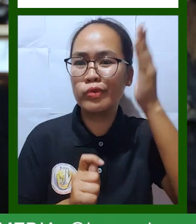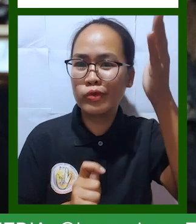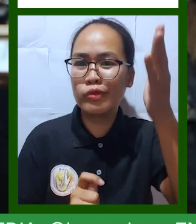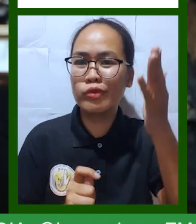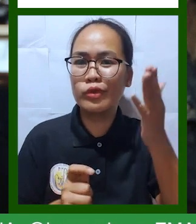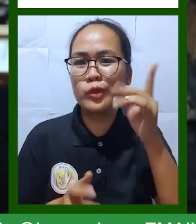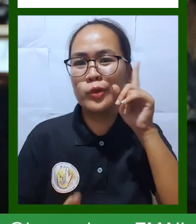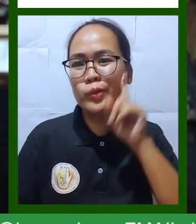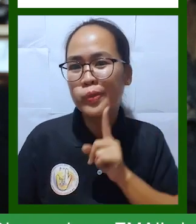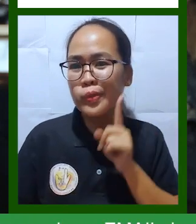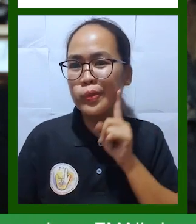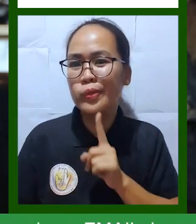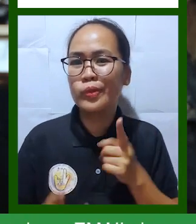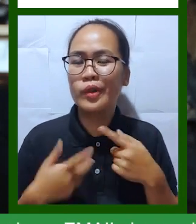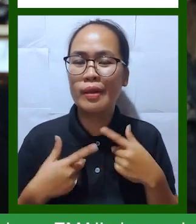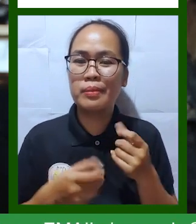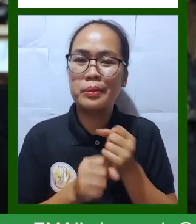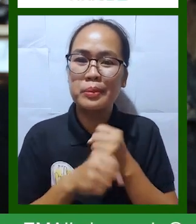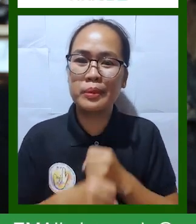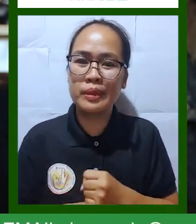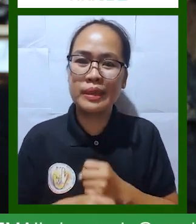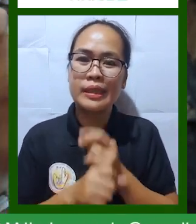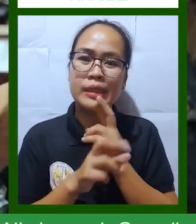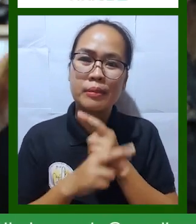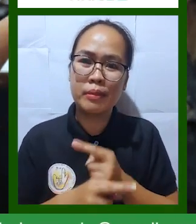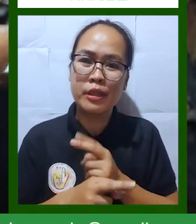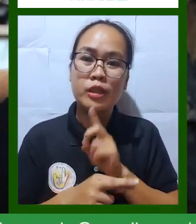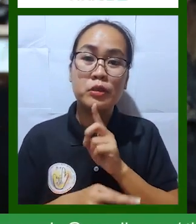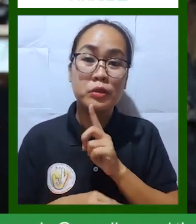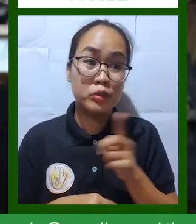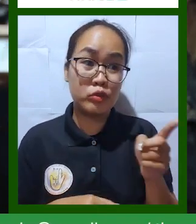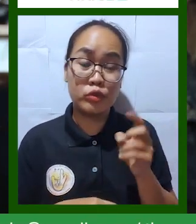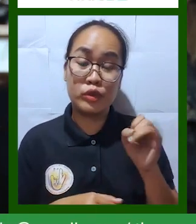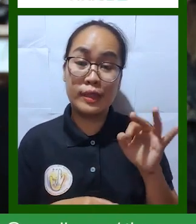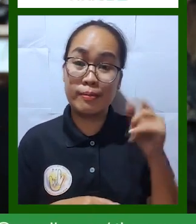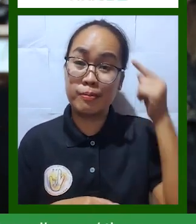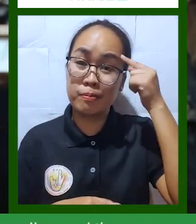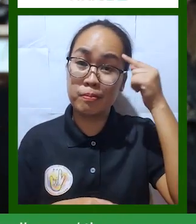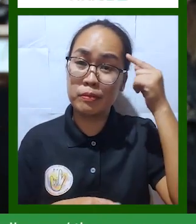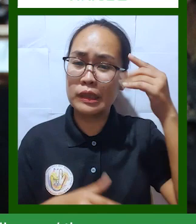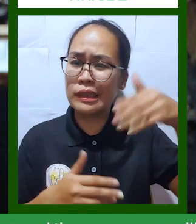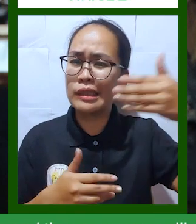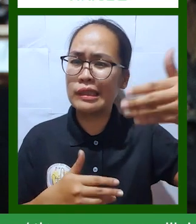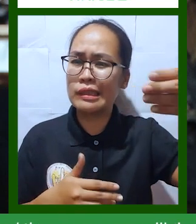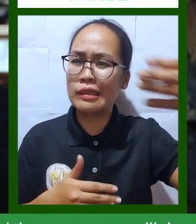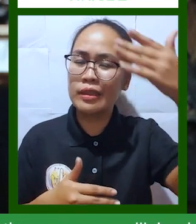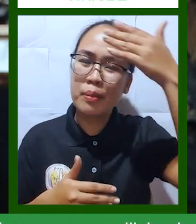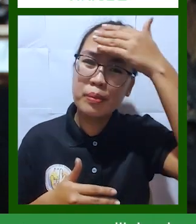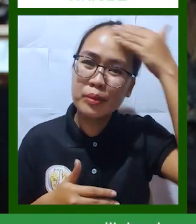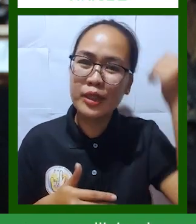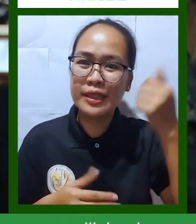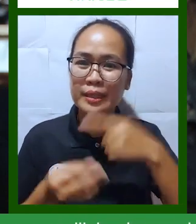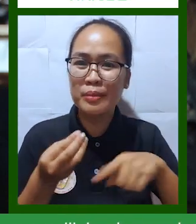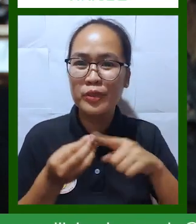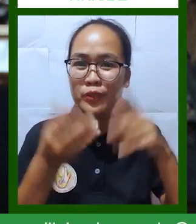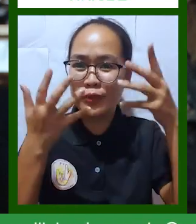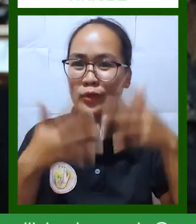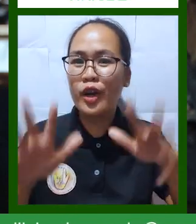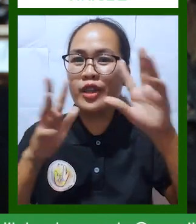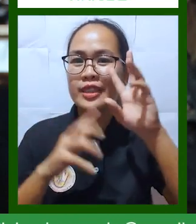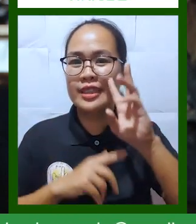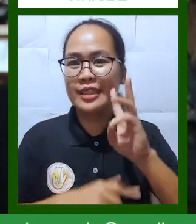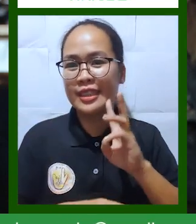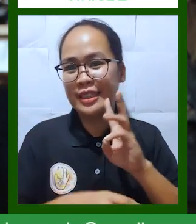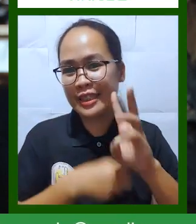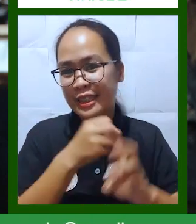maging smooth, no, itong construction na ito. No, before you know it, tapos na yan. No? Lumipas na ang 6 years at sana ay